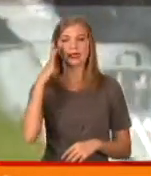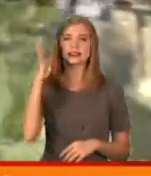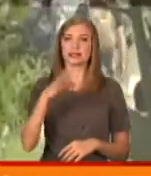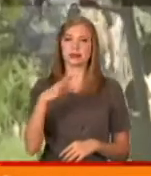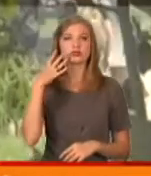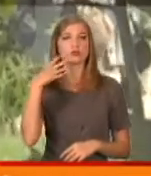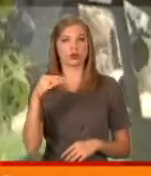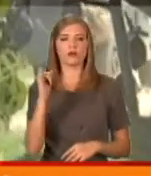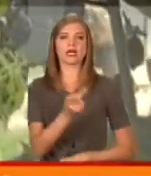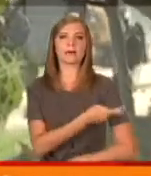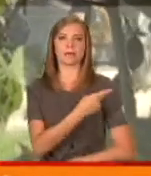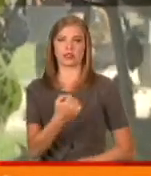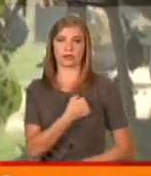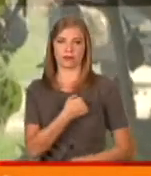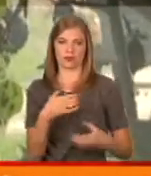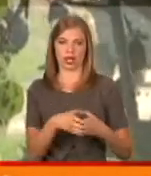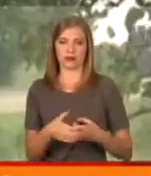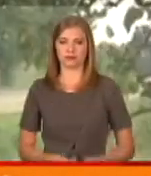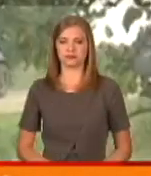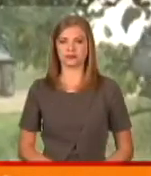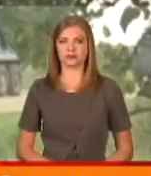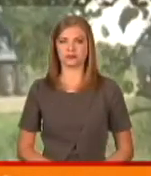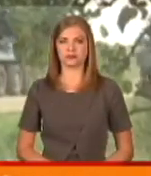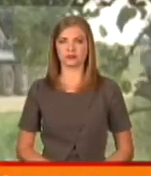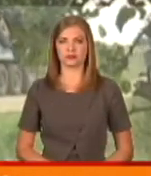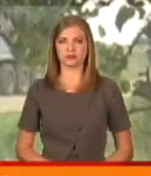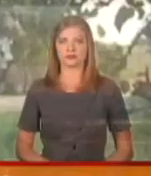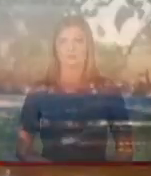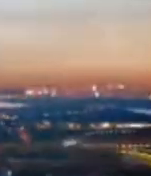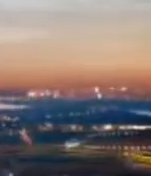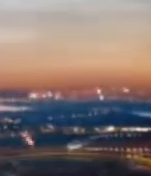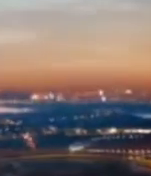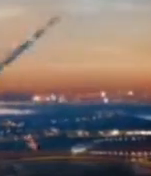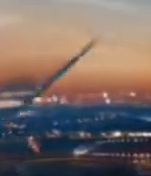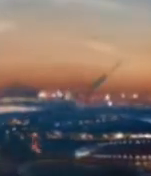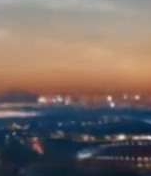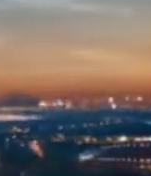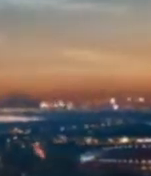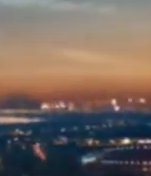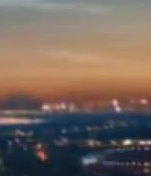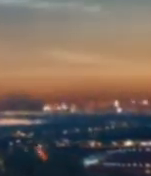німецькими, молдовськими та польськими вояками. Мирослава Прокопюк, Тарас Оленець, програма «Вікна СТБ».